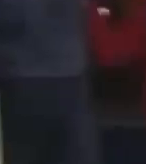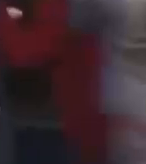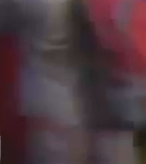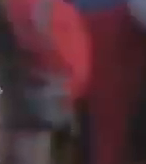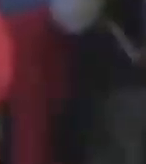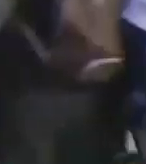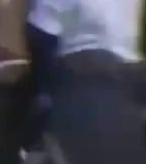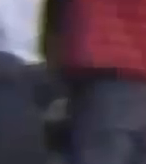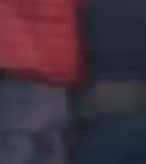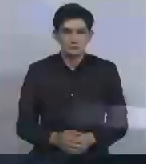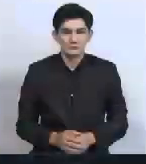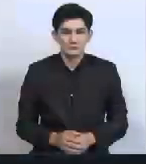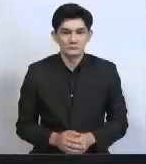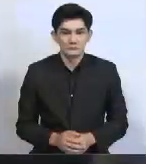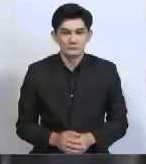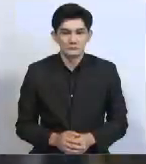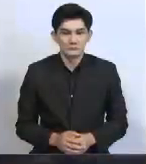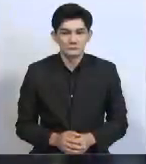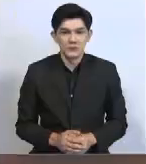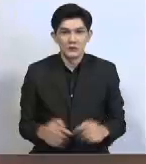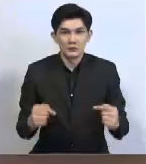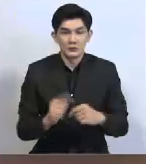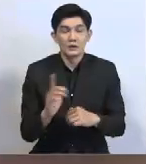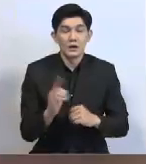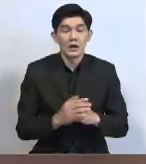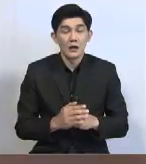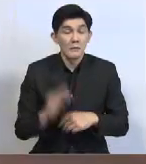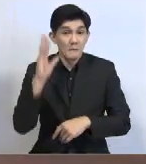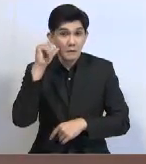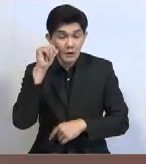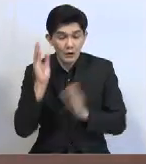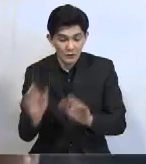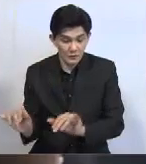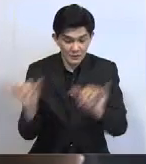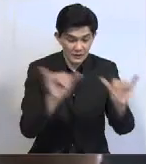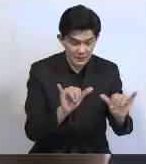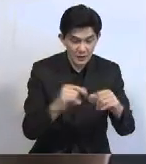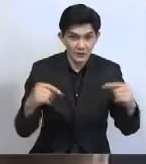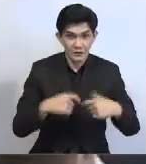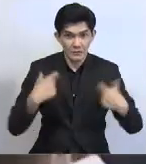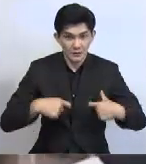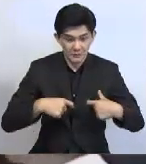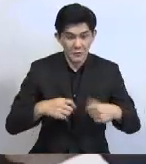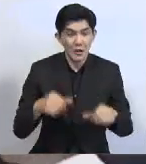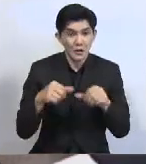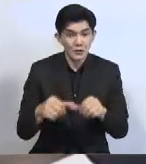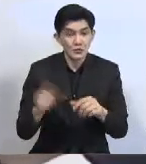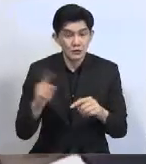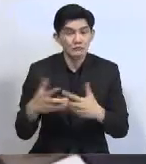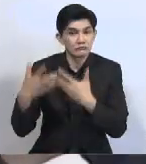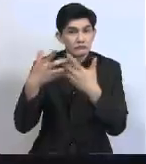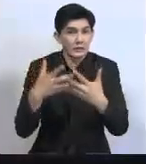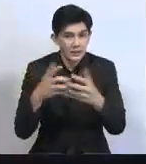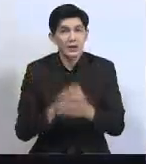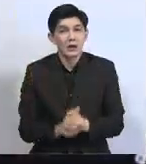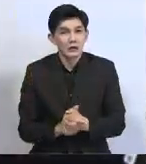ตินามีเชื้อสายอิตาเลียนบิดาเป็นหนึ่งในผู้อพยพจากอาร์เจนตินาสู่แผ่นดินละตินอเมริกา